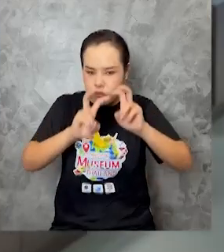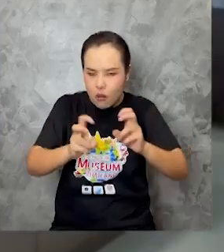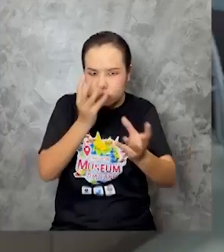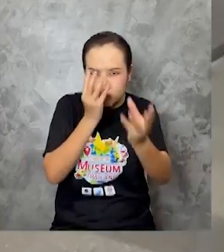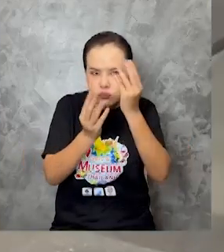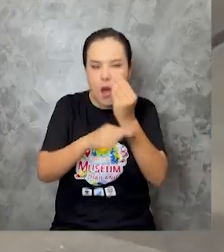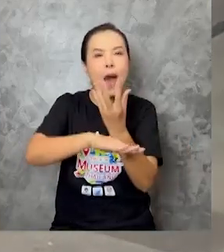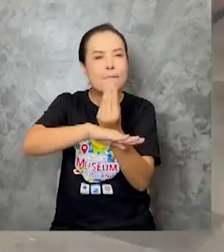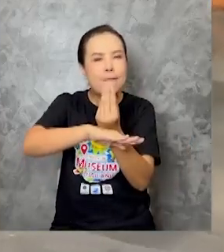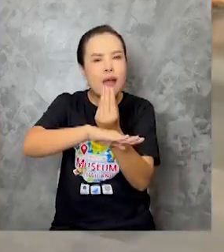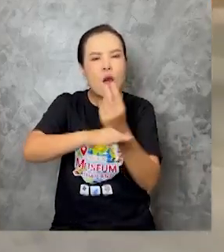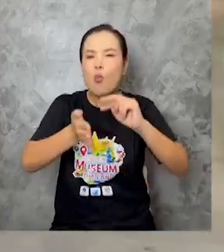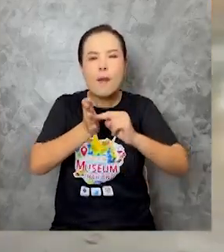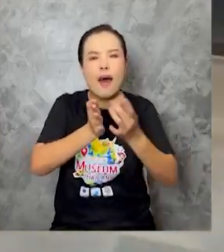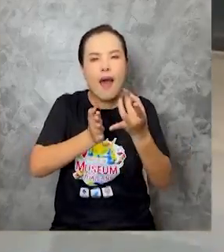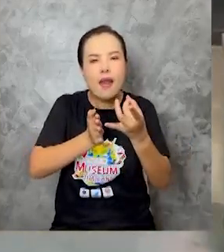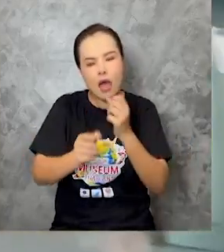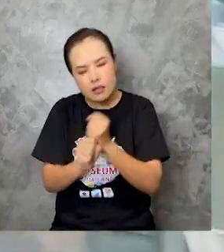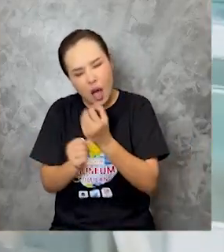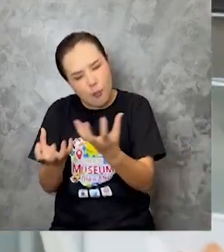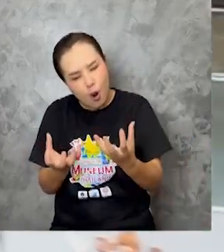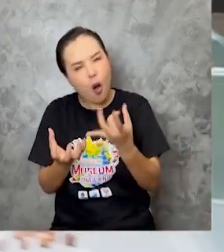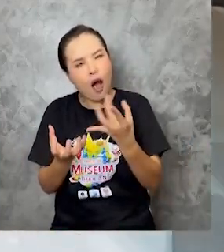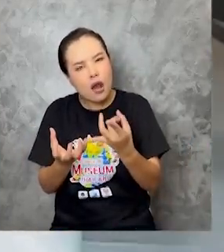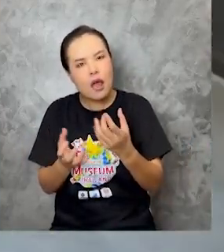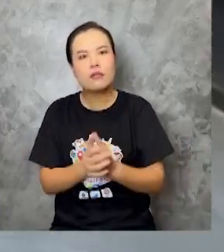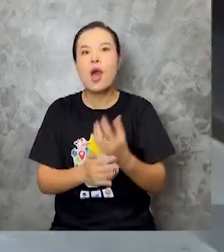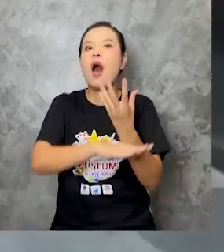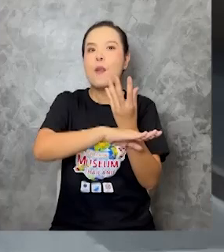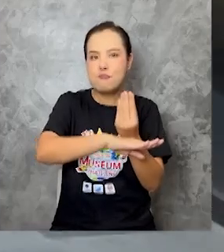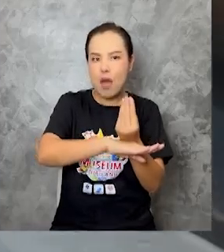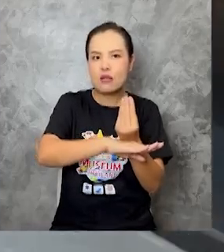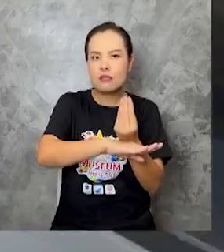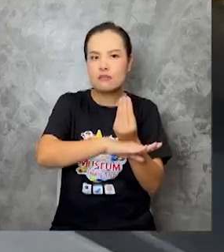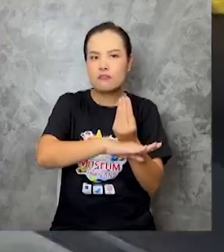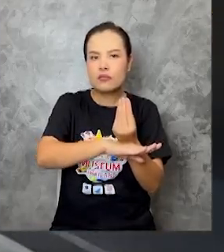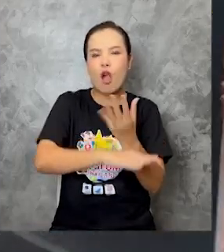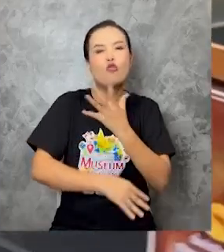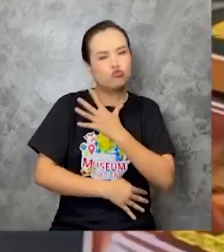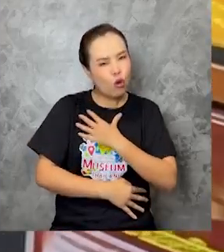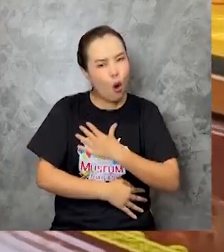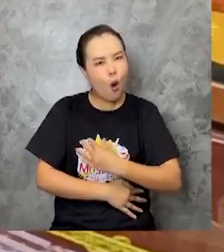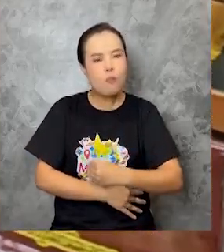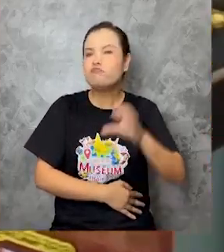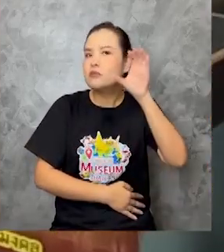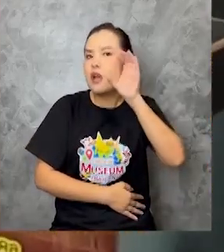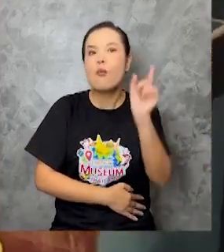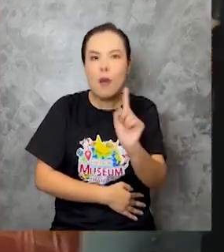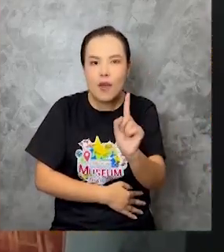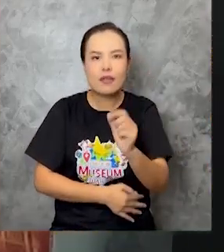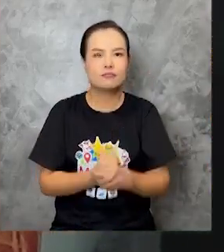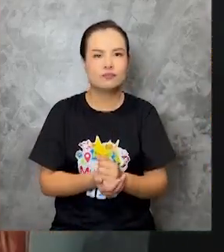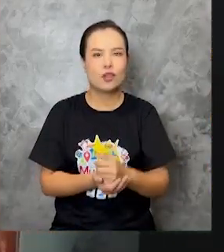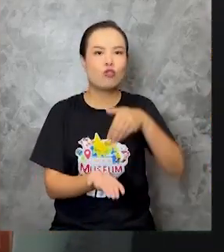าได้ด้วยว่าอัญมณีคืออะไรเกิดจากอะไรและทำไมอัญมณีเป็นสิ่งที่ชื่นชอบและมีความเชื่ออย่างไร